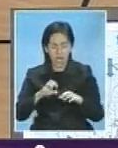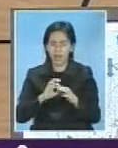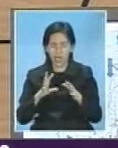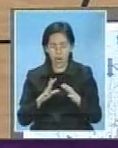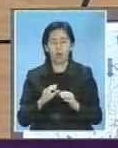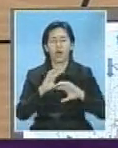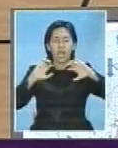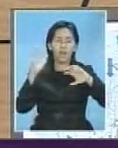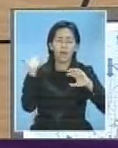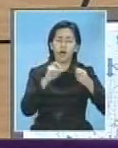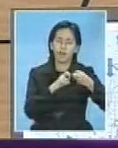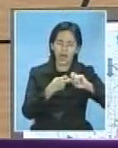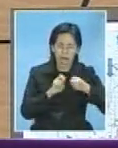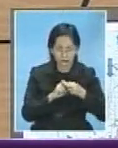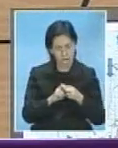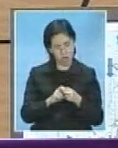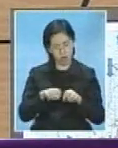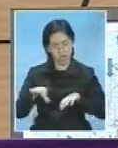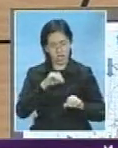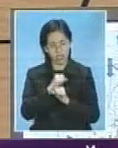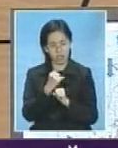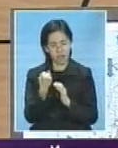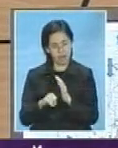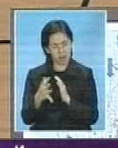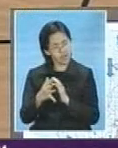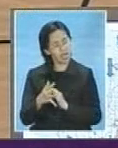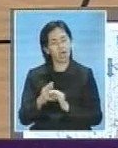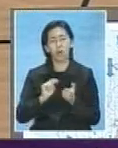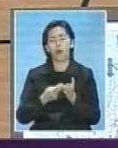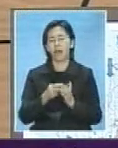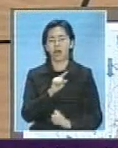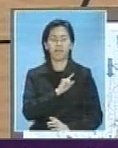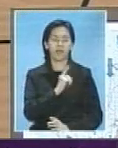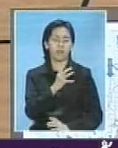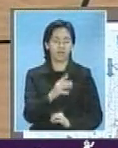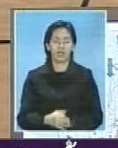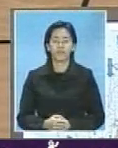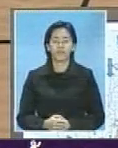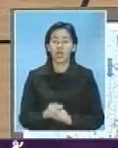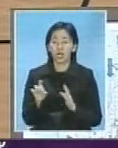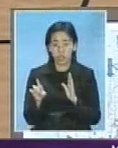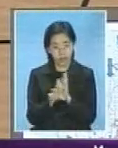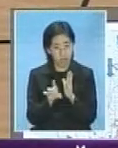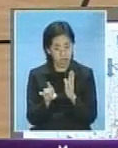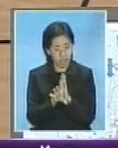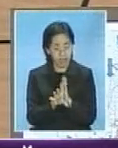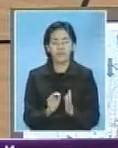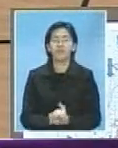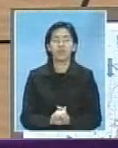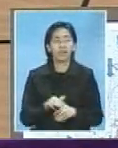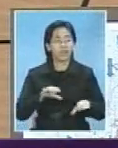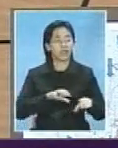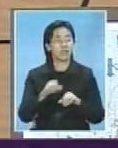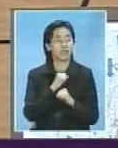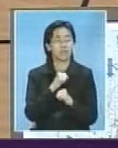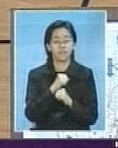และเป็นสาเหตุที่ไม่ได้เกิดขึ้นจากความผิดพลาดในการดำเนินการในปัจจุบันสุดท้ายนะครับกระผมอยากจะเรียนครับว่าเมื่อการบริหารง